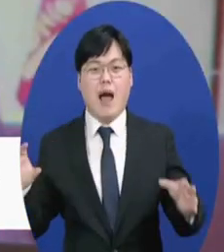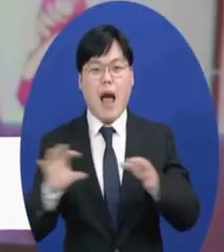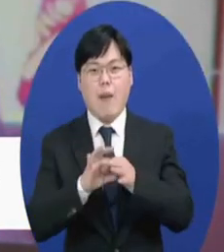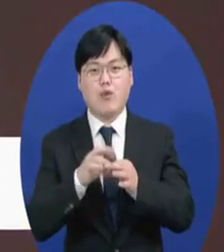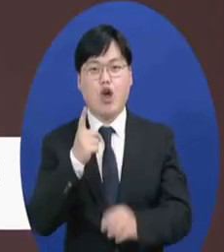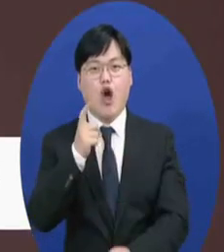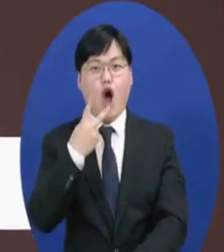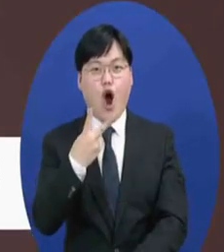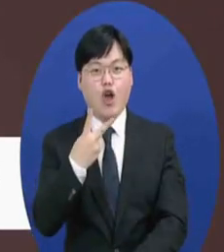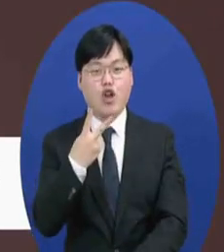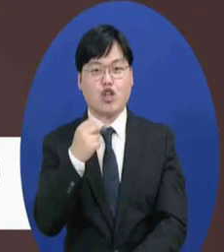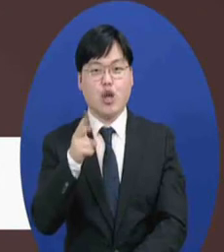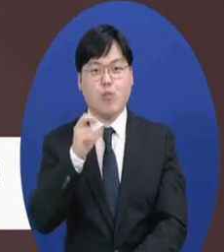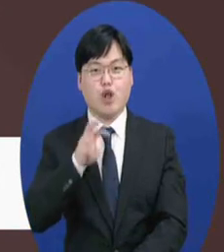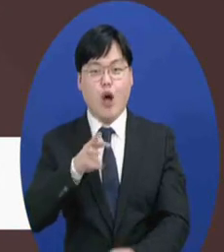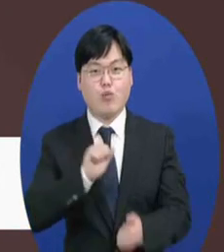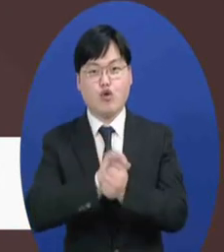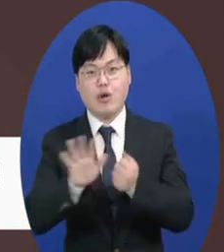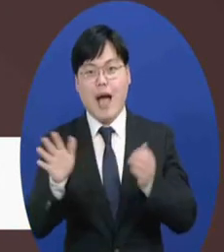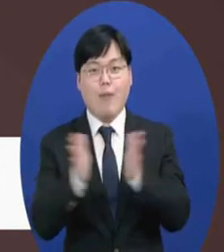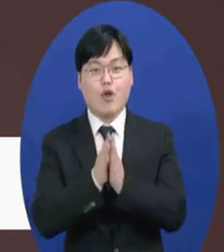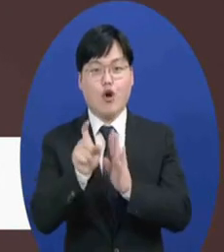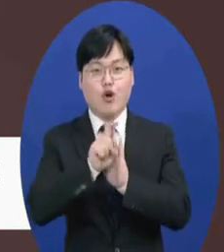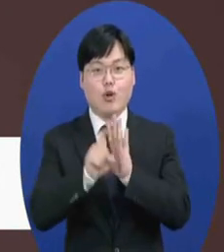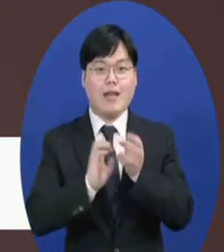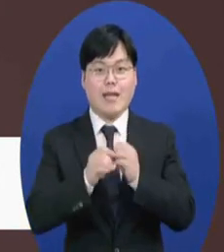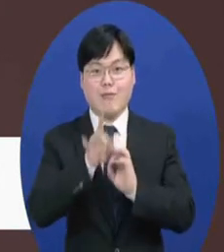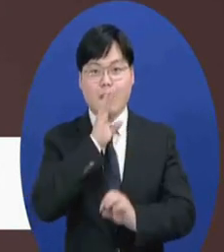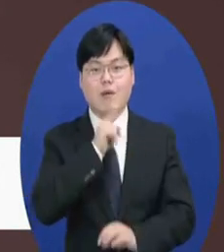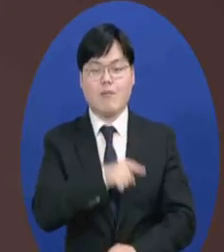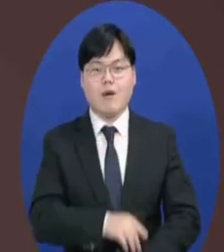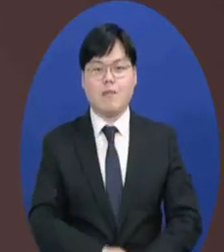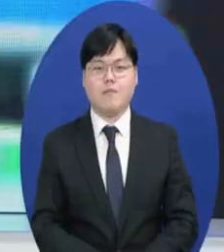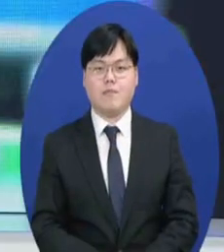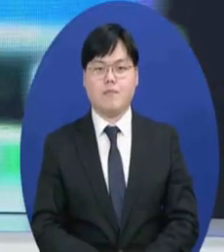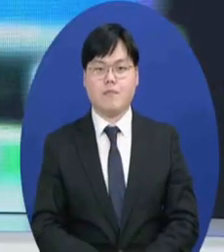дипломтой төгсгөх хамтарсан хөтөлбөрийг хэрэгжүүлэхээр ажиллаж байна.